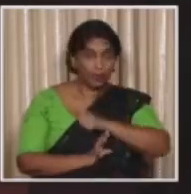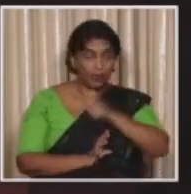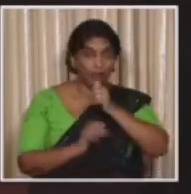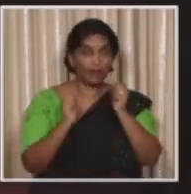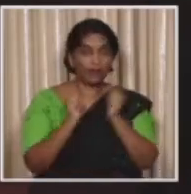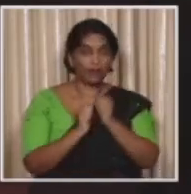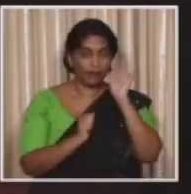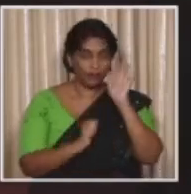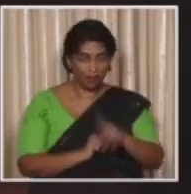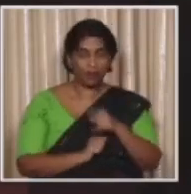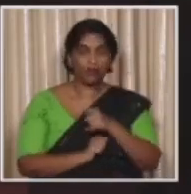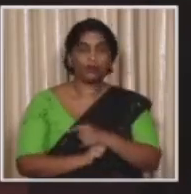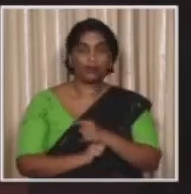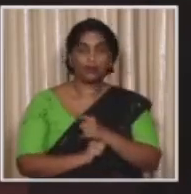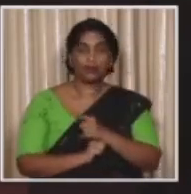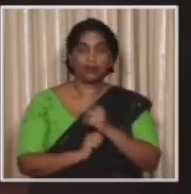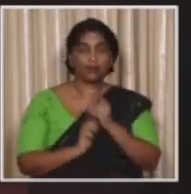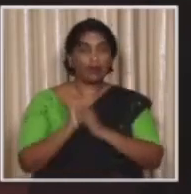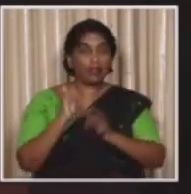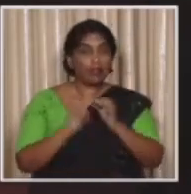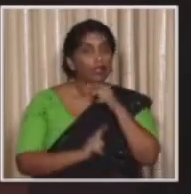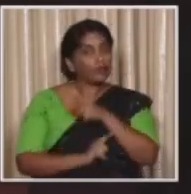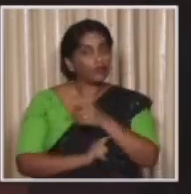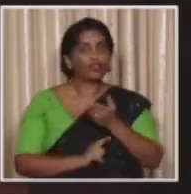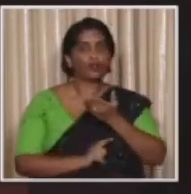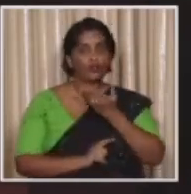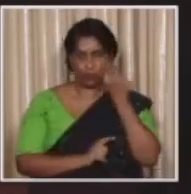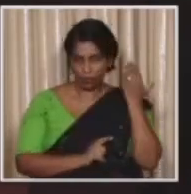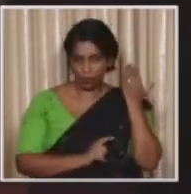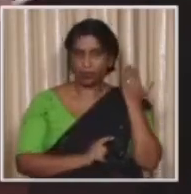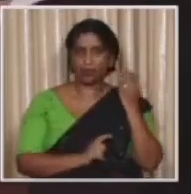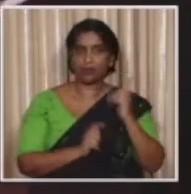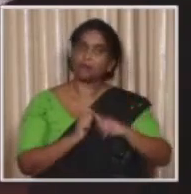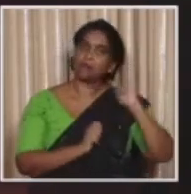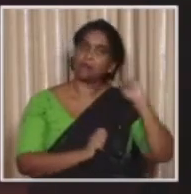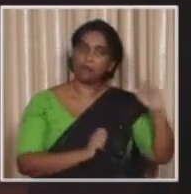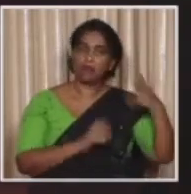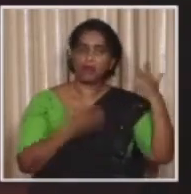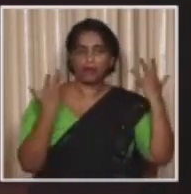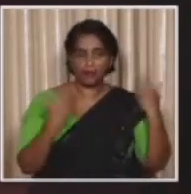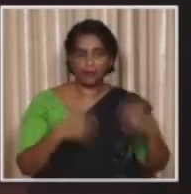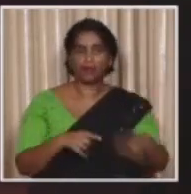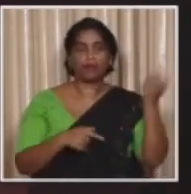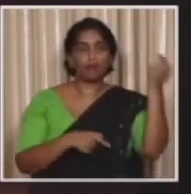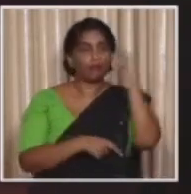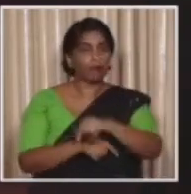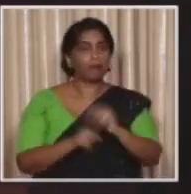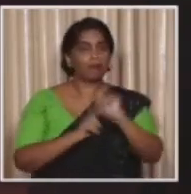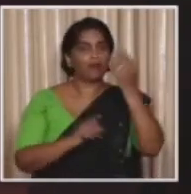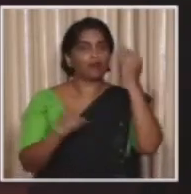හැසිරුණු මහජන නියෝජිතයට පුළුවන් දඩයක් ගෙවලා ඉවර වෙලා මේකට ඇවිල්ලා